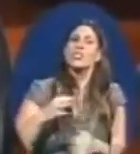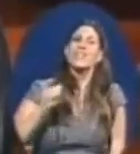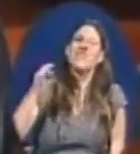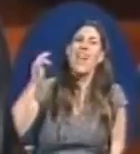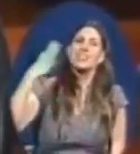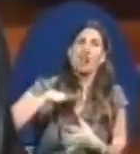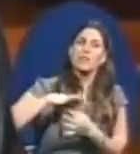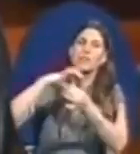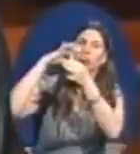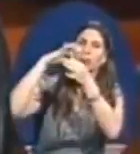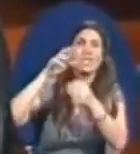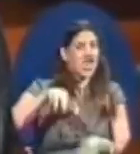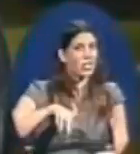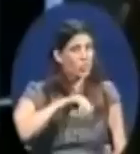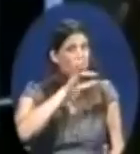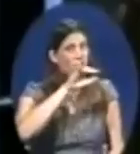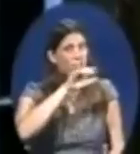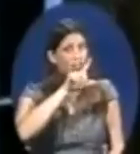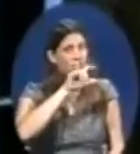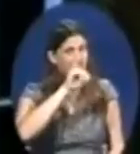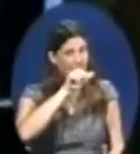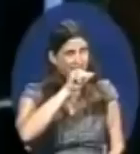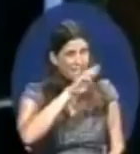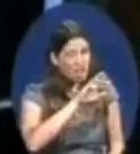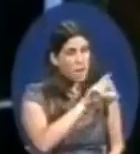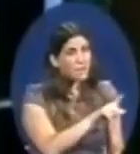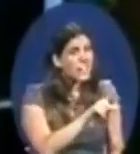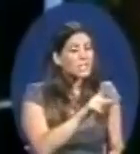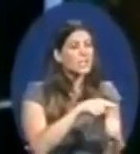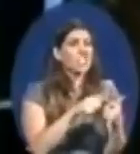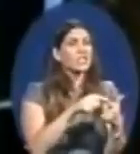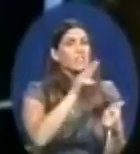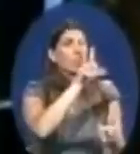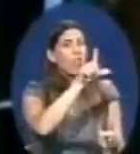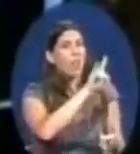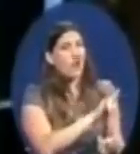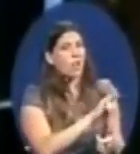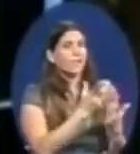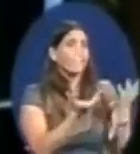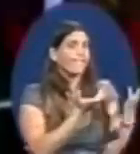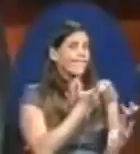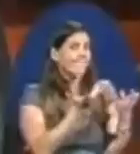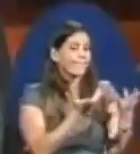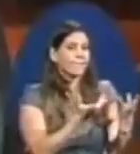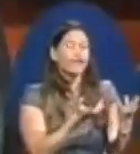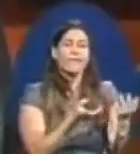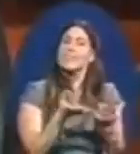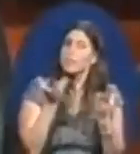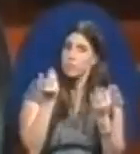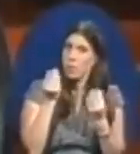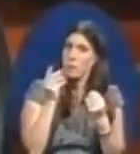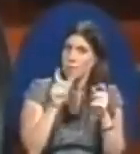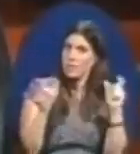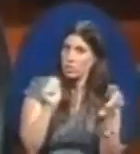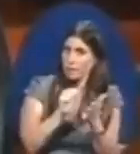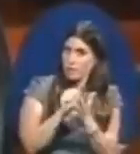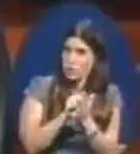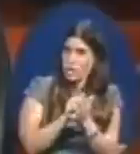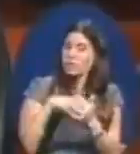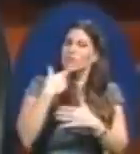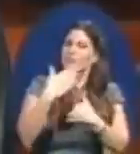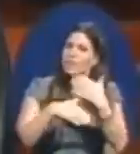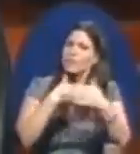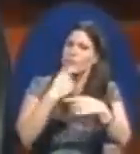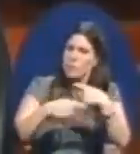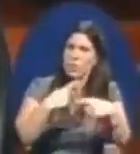אינפלציה. יש שלח עכשיו שנכנס. אולי צריך, תראה, קודם כל, הרבה מאוד מהעיתונאים שברבות